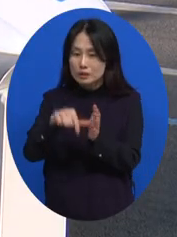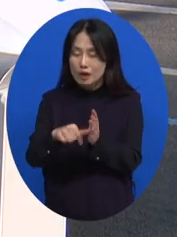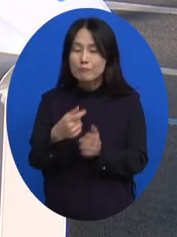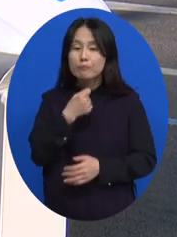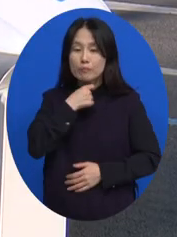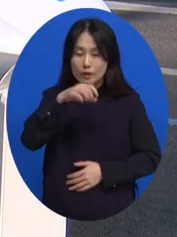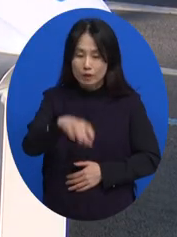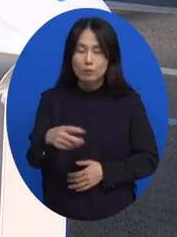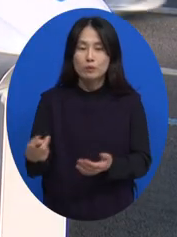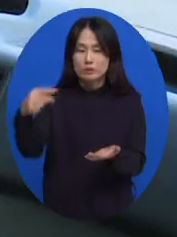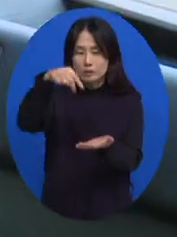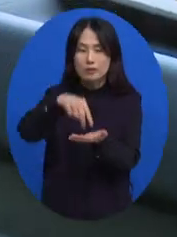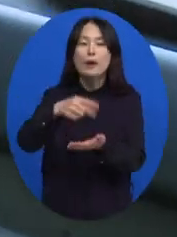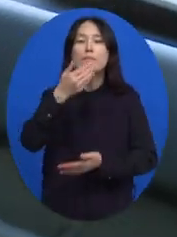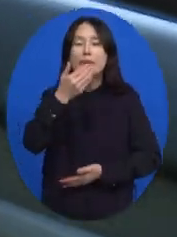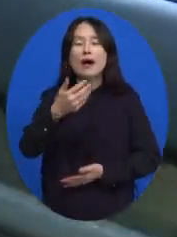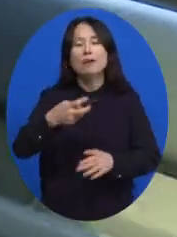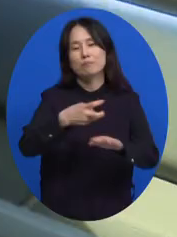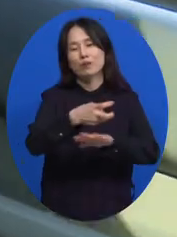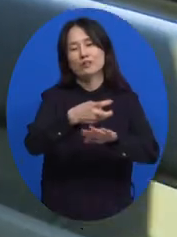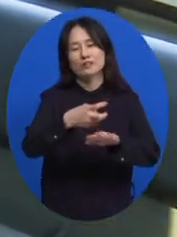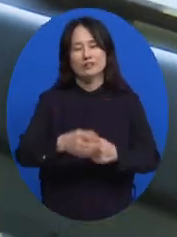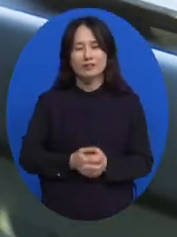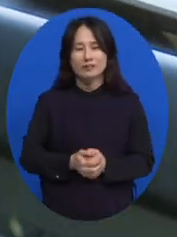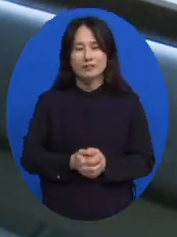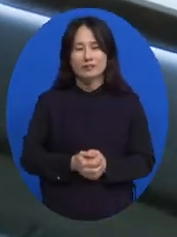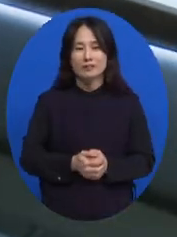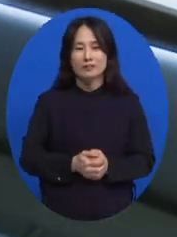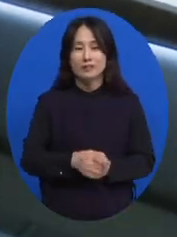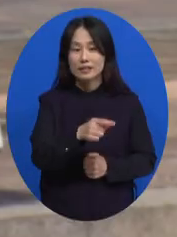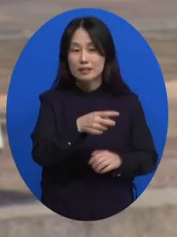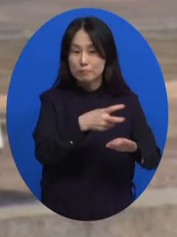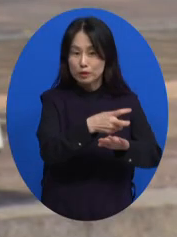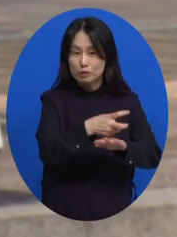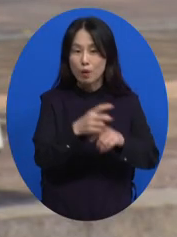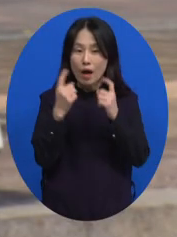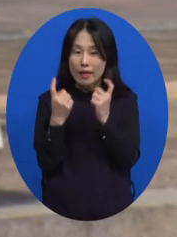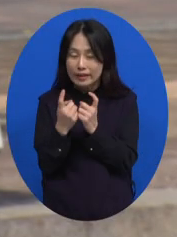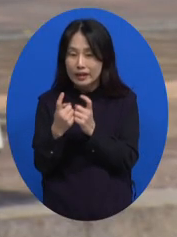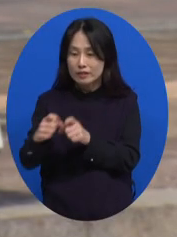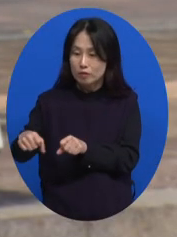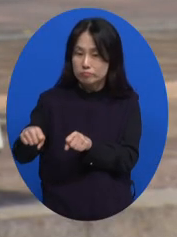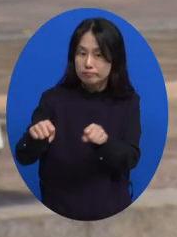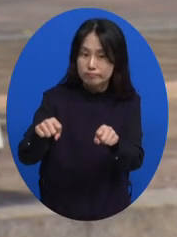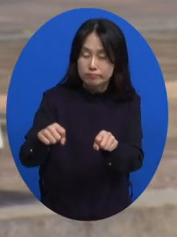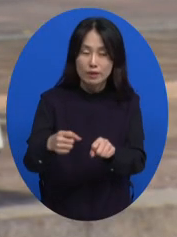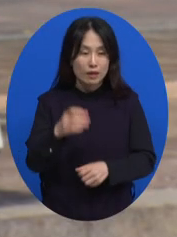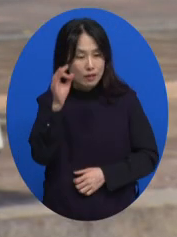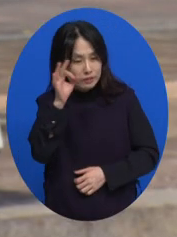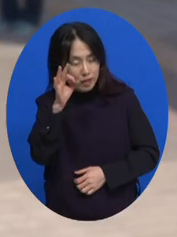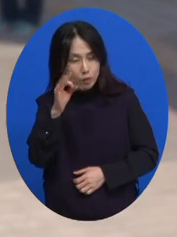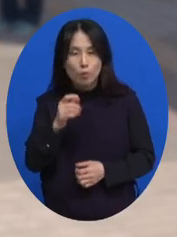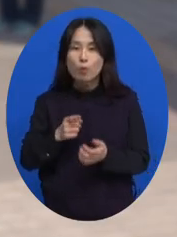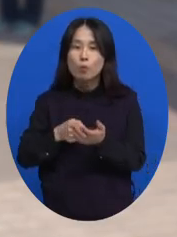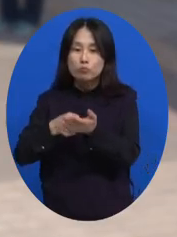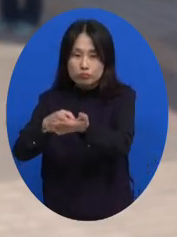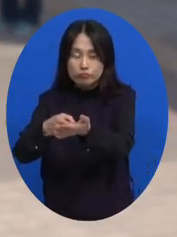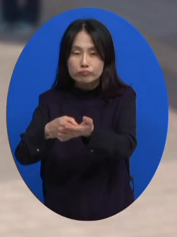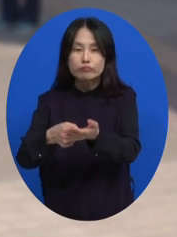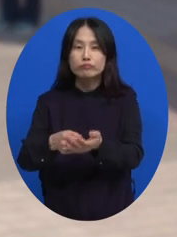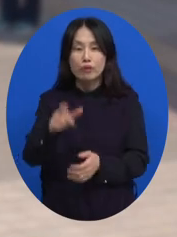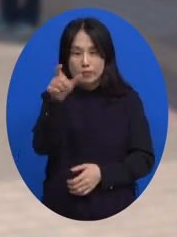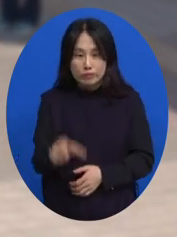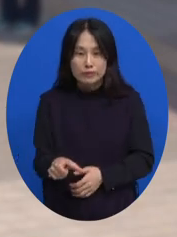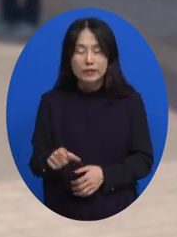수 있는 버스입니다. DRT 버스와 개인형 이동장치 PM의 검색, 호출, 결제까지 한 번에 할 수